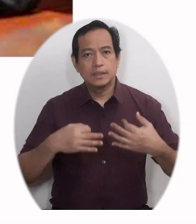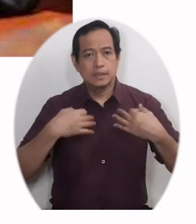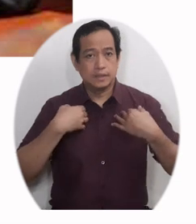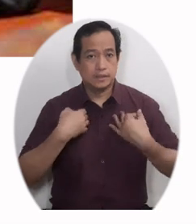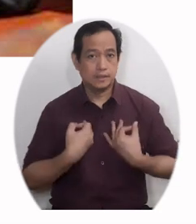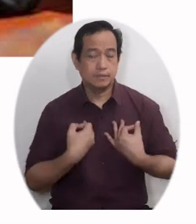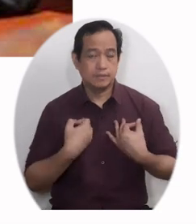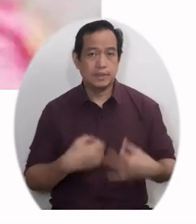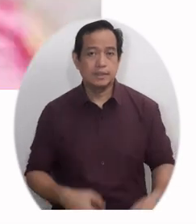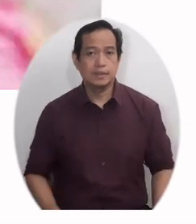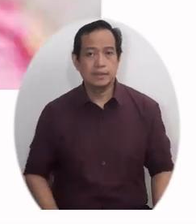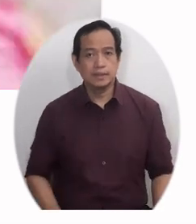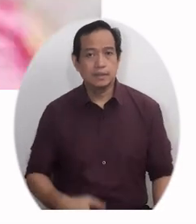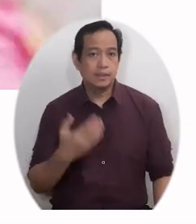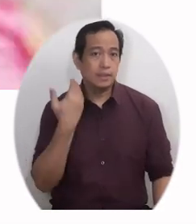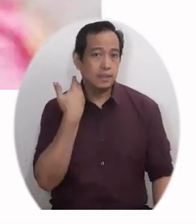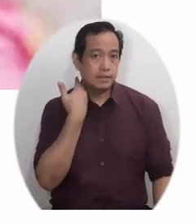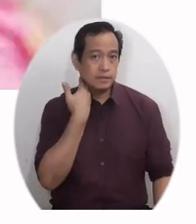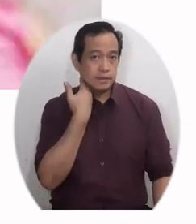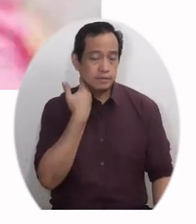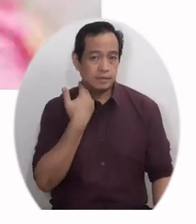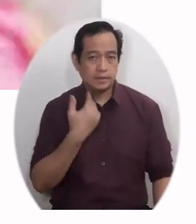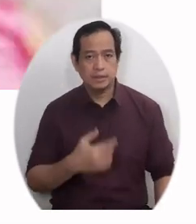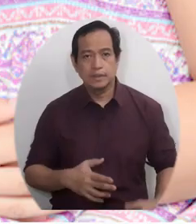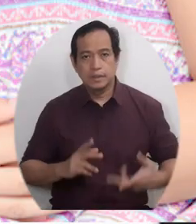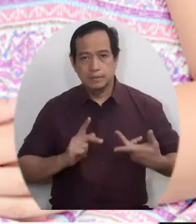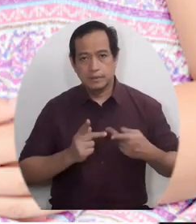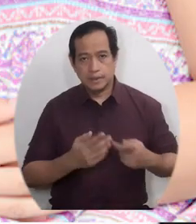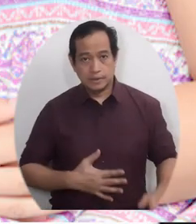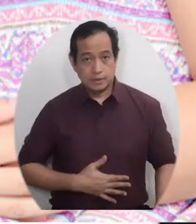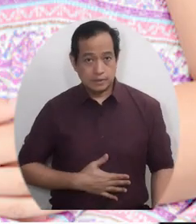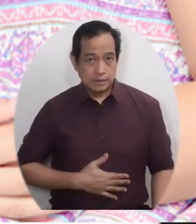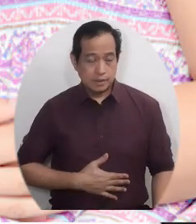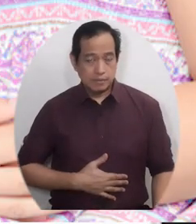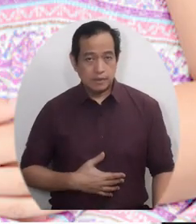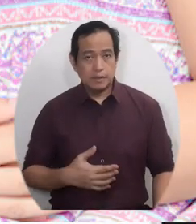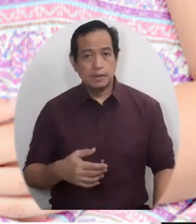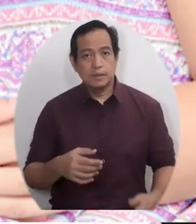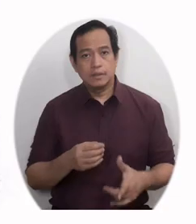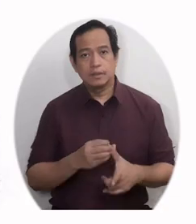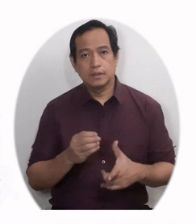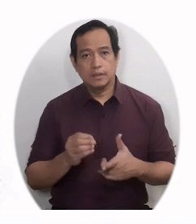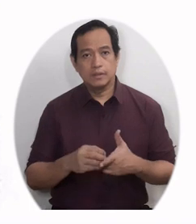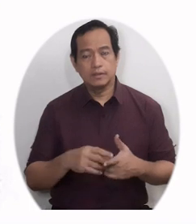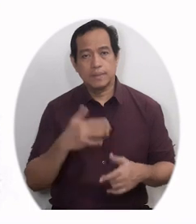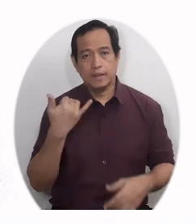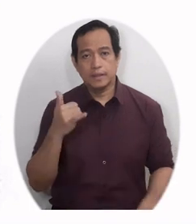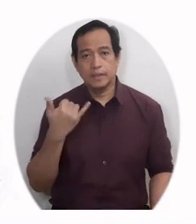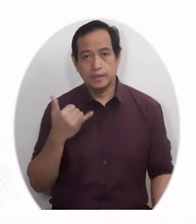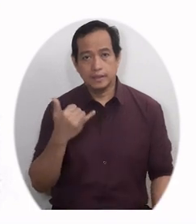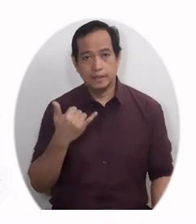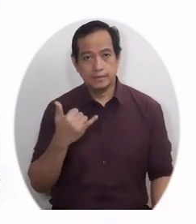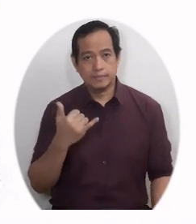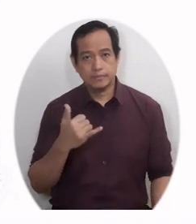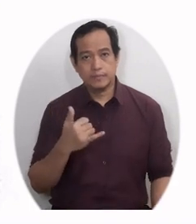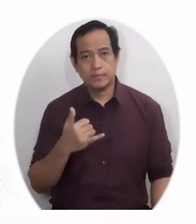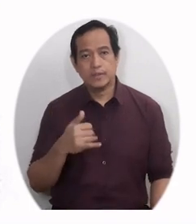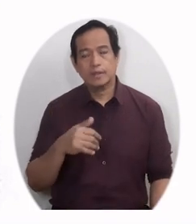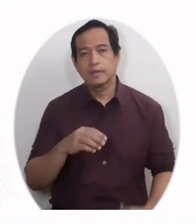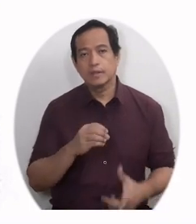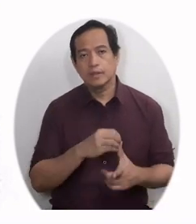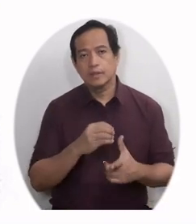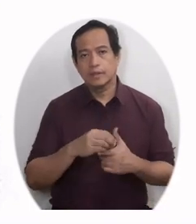fatigability, lagnat, sakit ng tiyan, o paninilaw o tinatawag na